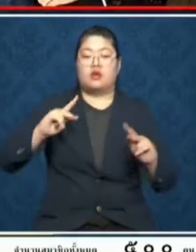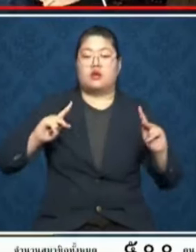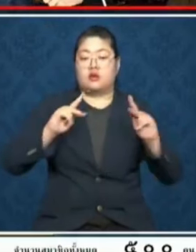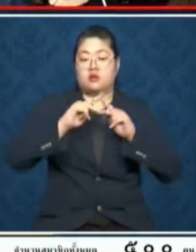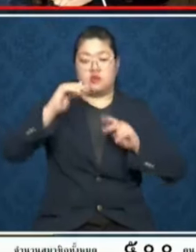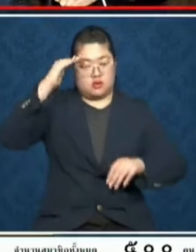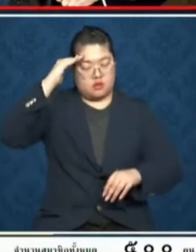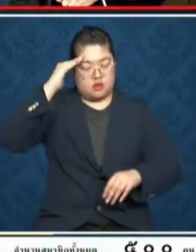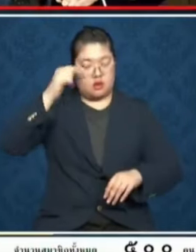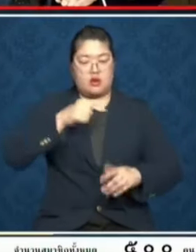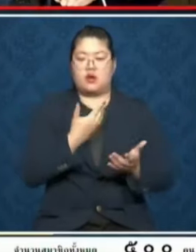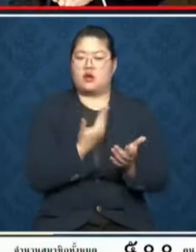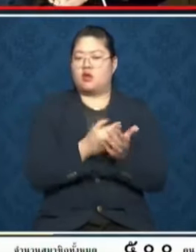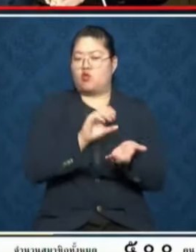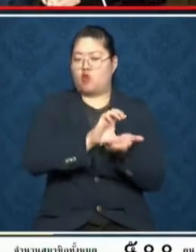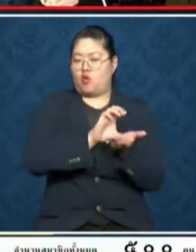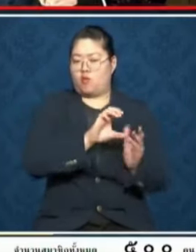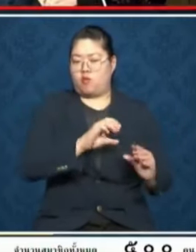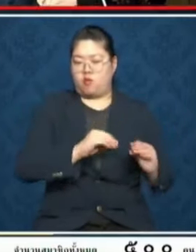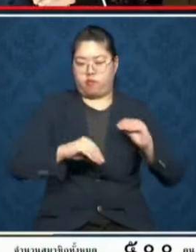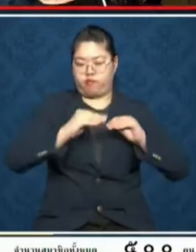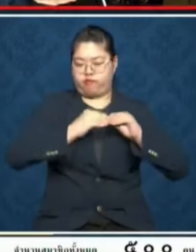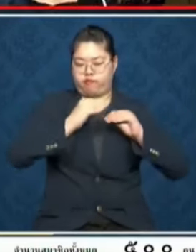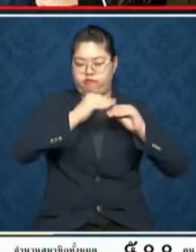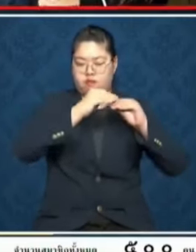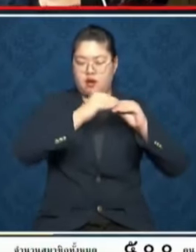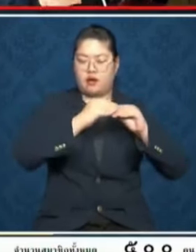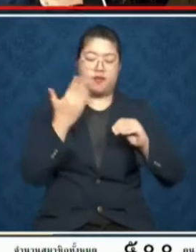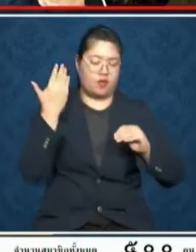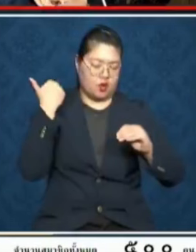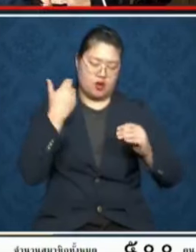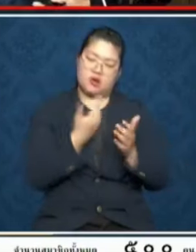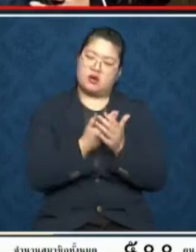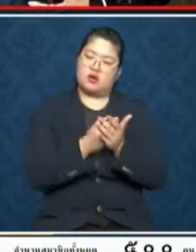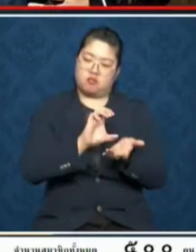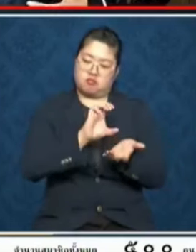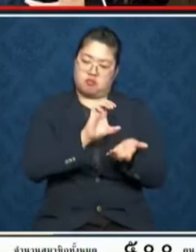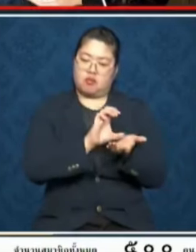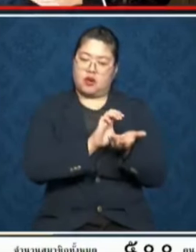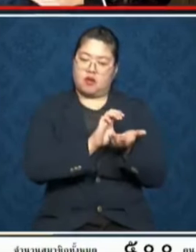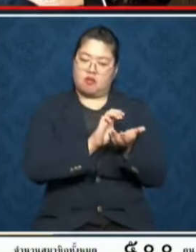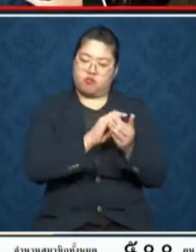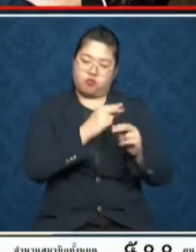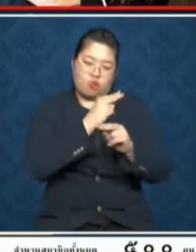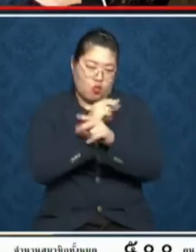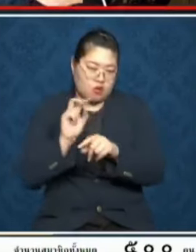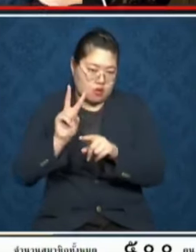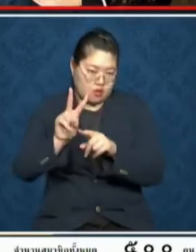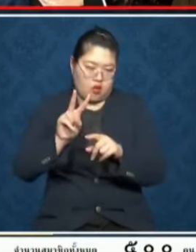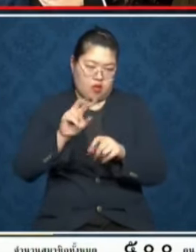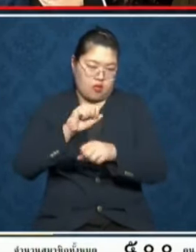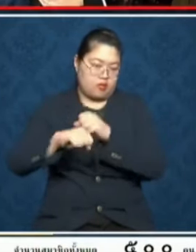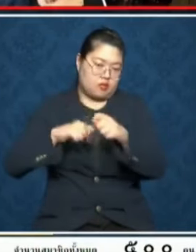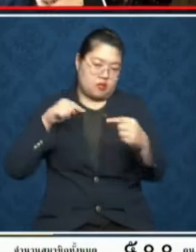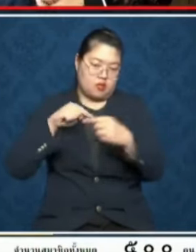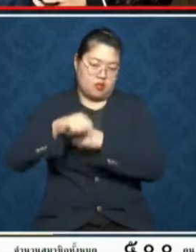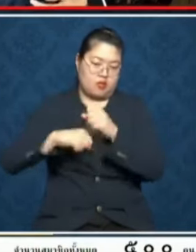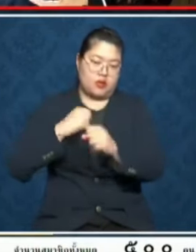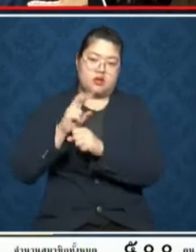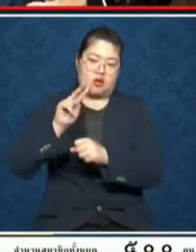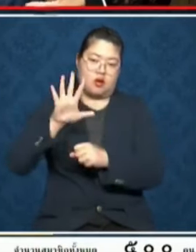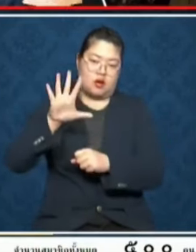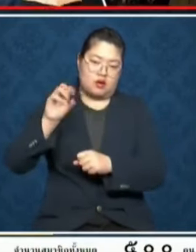กลาโหมเพิ่มขึ้นเรื่อยๆจากงบประมาณที่เคยได้รับกลับเพิ่มขึ้น2เท่าในปี52